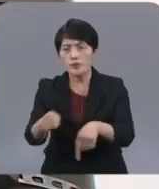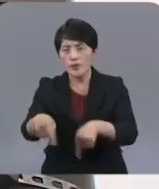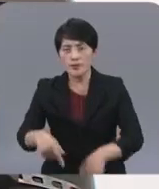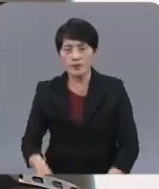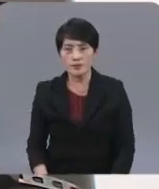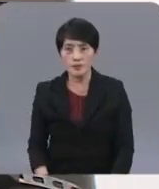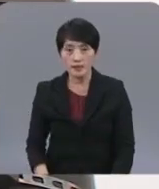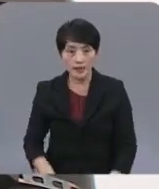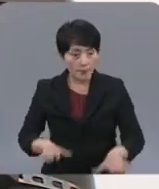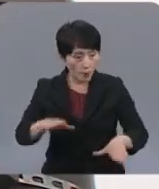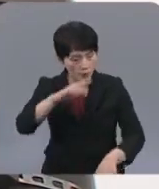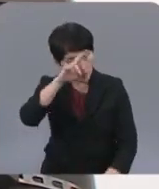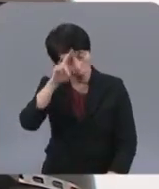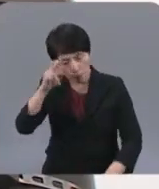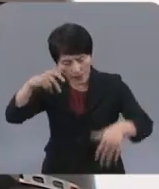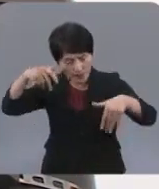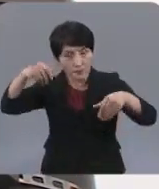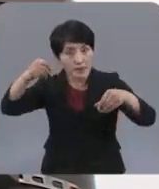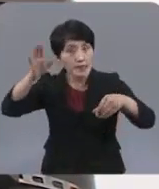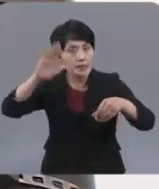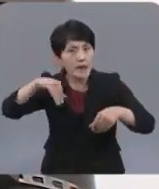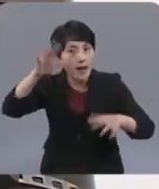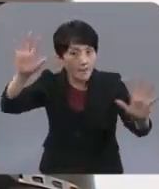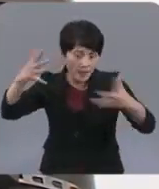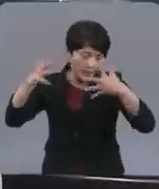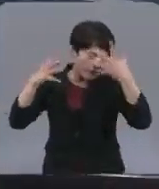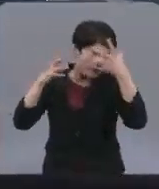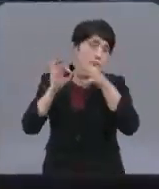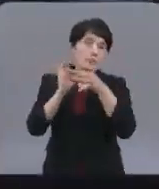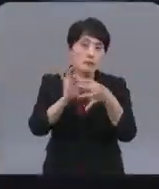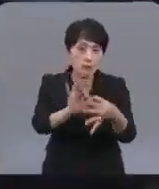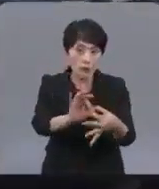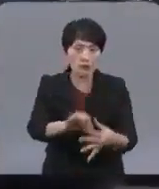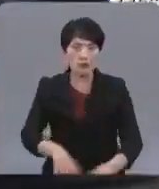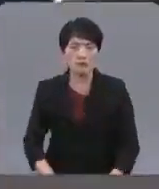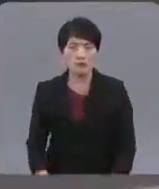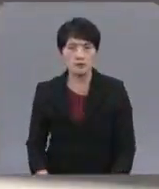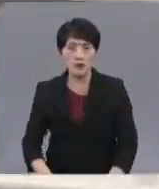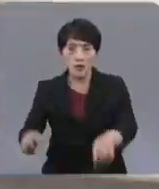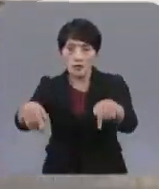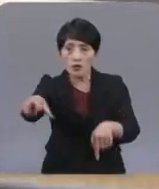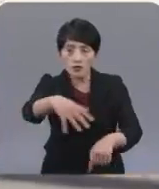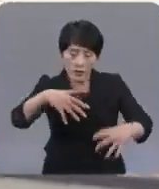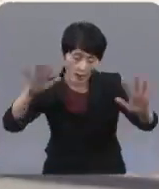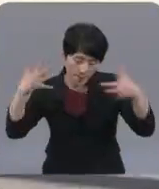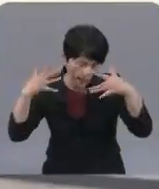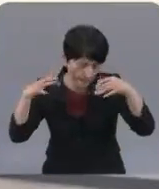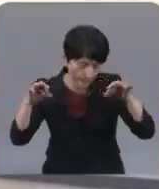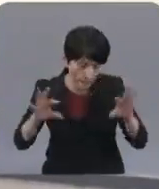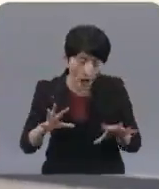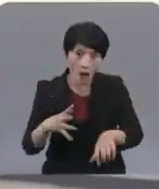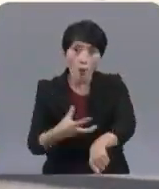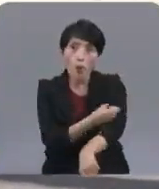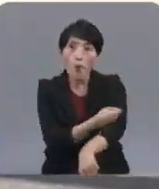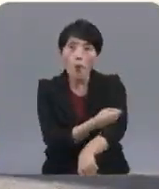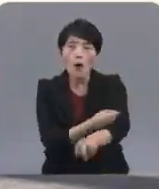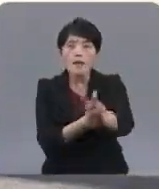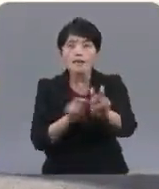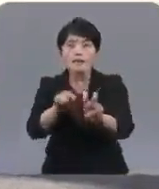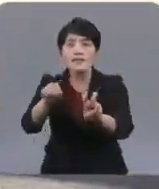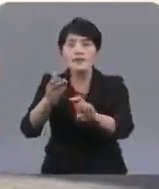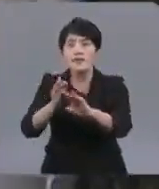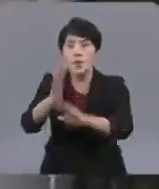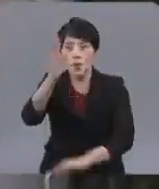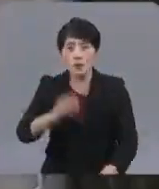giải quyết an toàn 298 trường hợp thiệt hại do gió mạnh trên toàn quốc mưa đã ngừng rơi từ chiều ngày 6 tháng 11 tại hầu hết các tỉnh